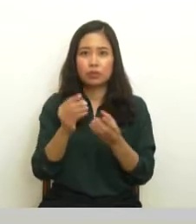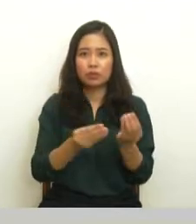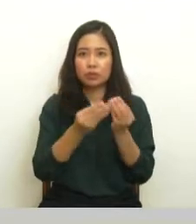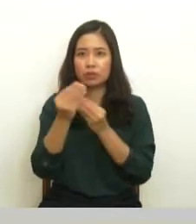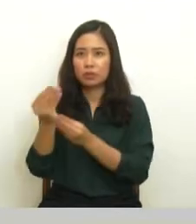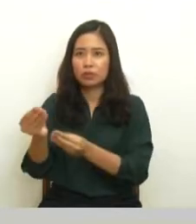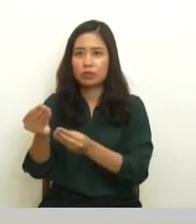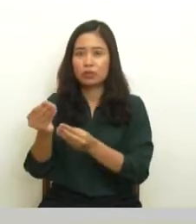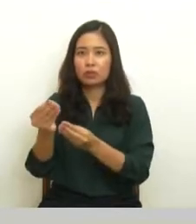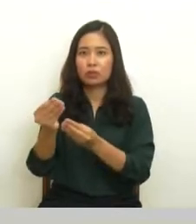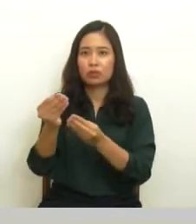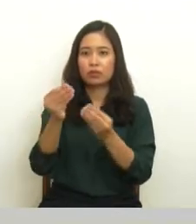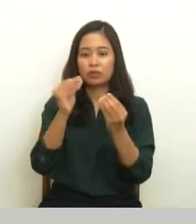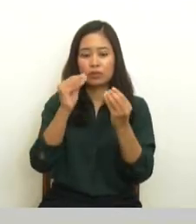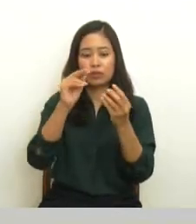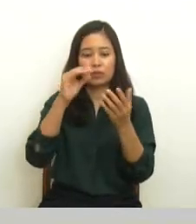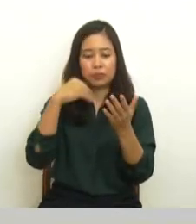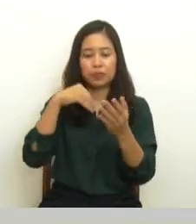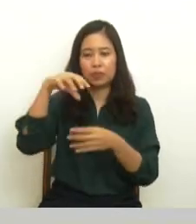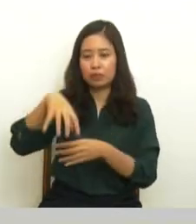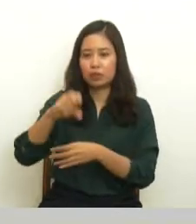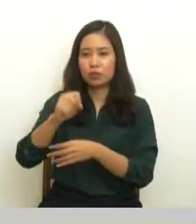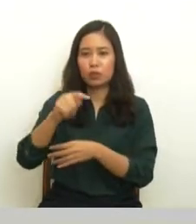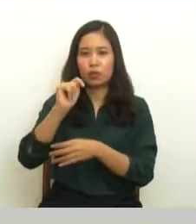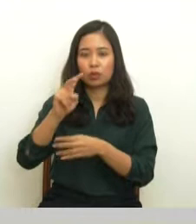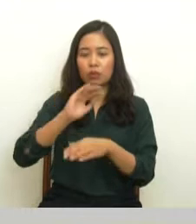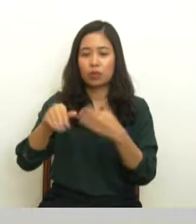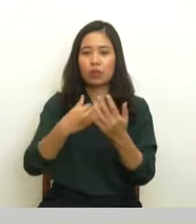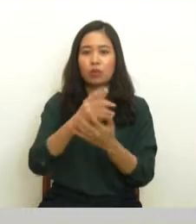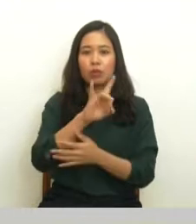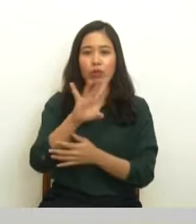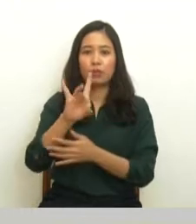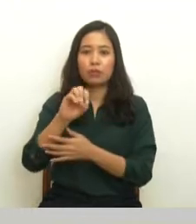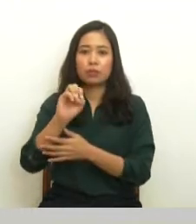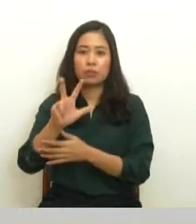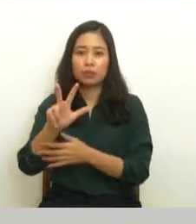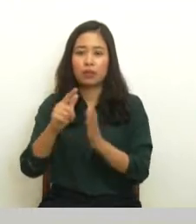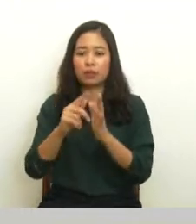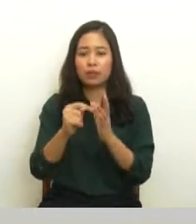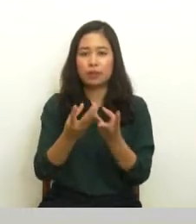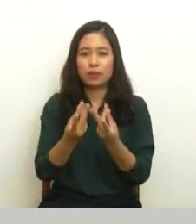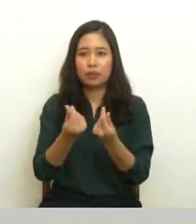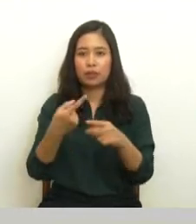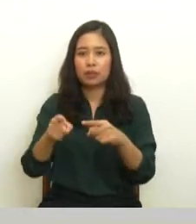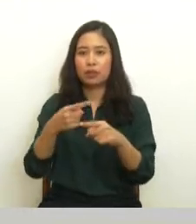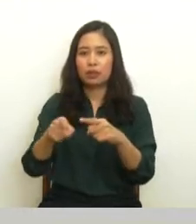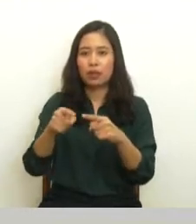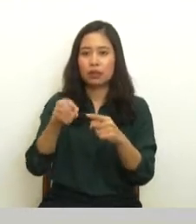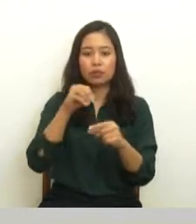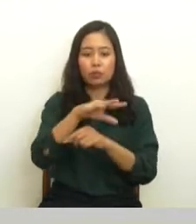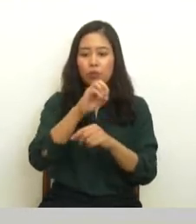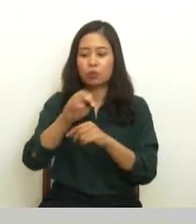อง LN ต่างๆ ในส่วของส.พ.ท. ก็มี 183 LN อยู่ในเขตพืนที่การศึกษาประถมศึกษานะคะ